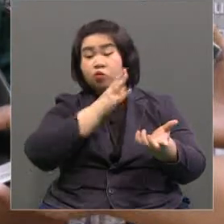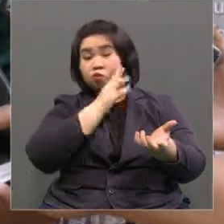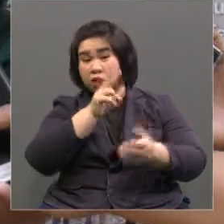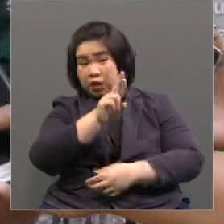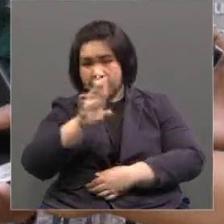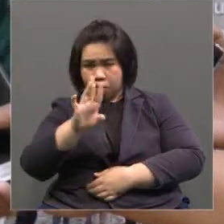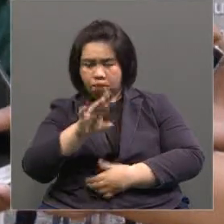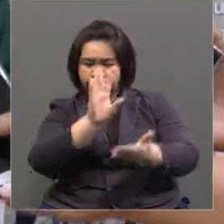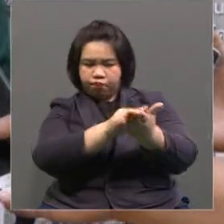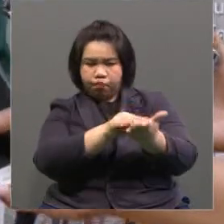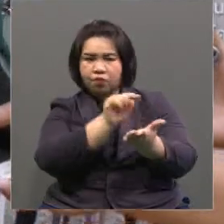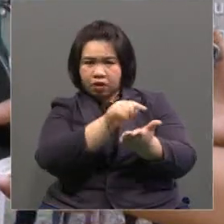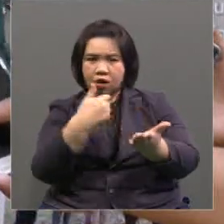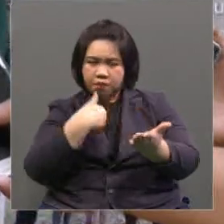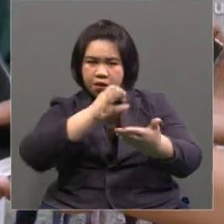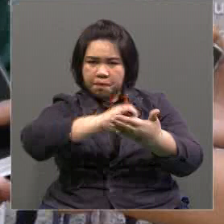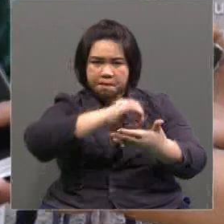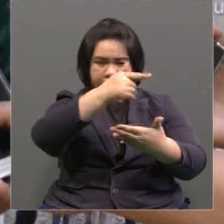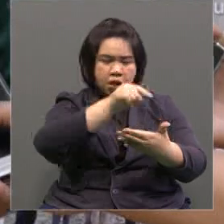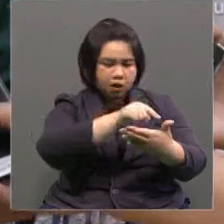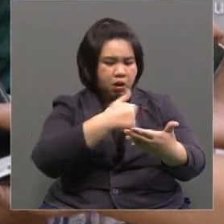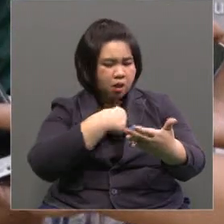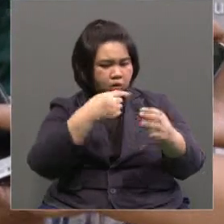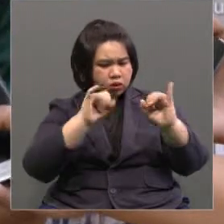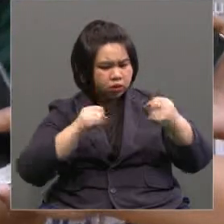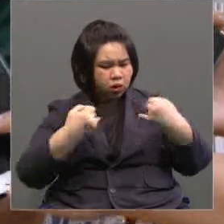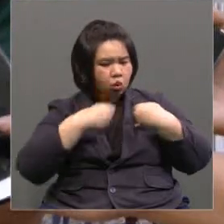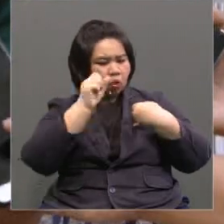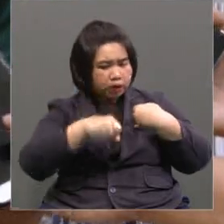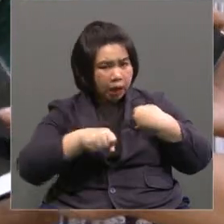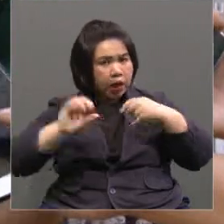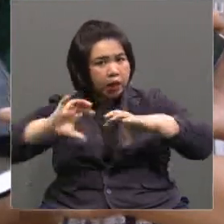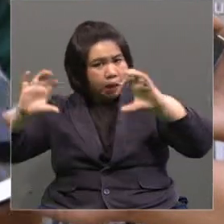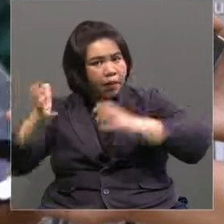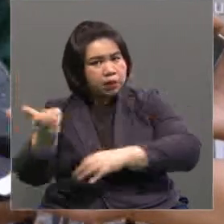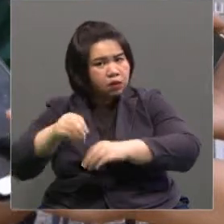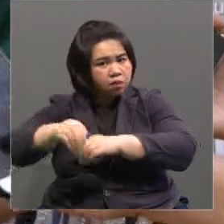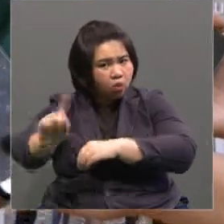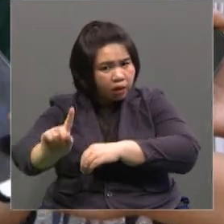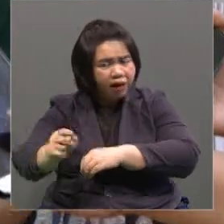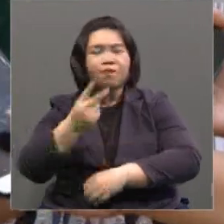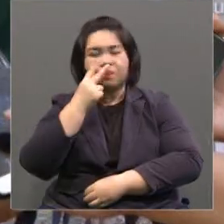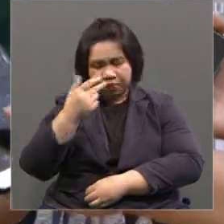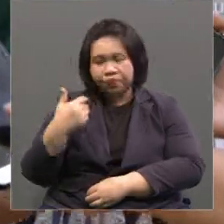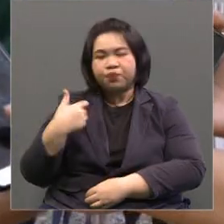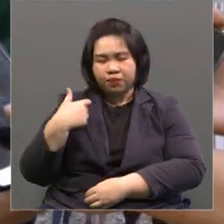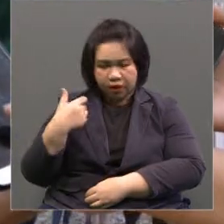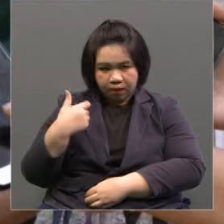ระบบก็จะมีเอกสาร เพสำ famouslyเจถเรากจะดูว่า conservation ofมีกว